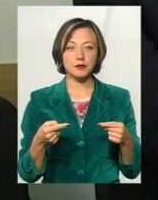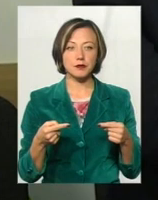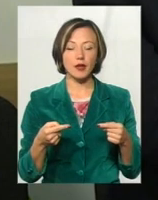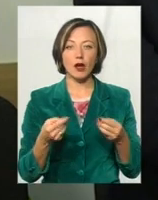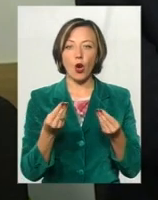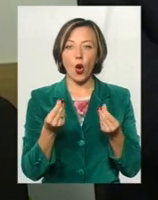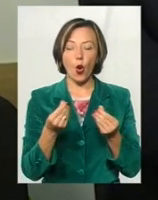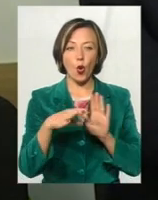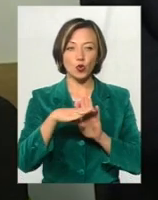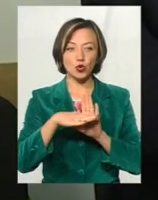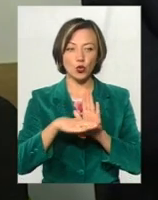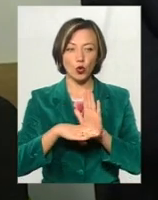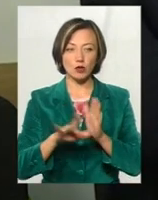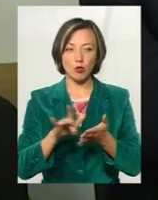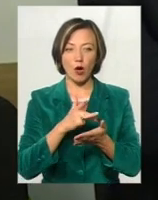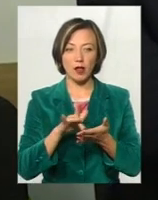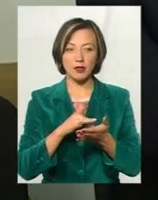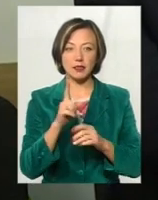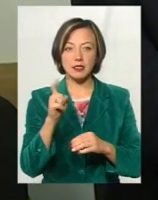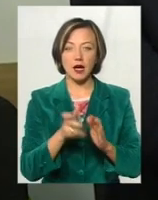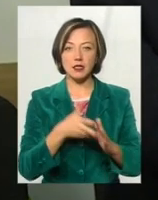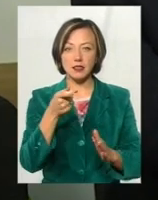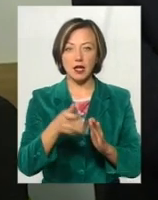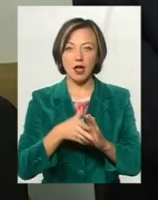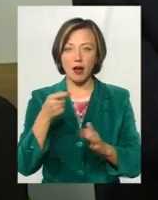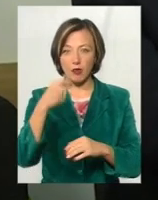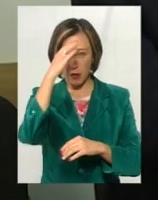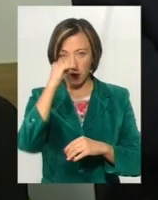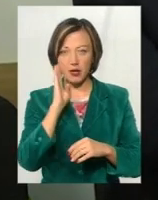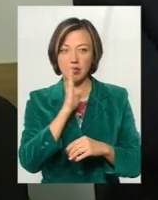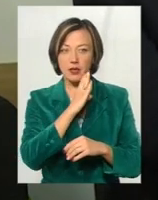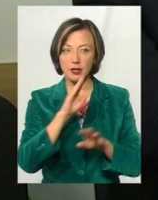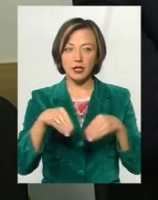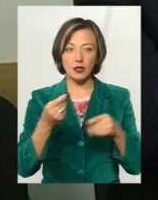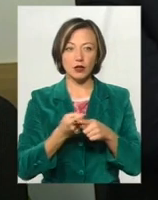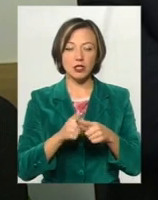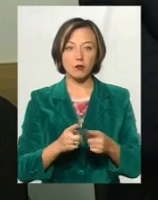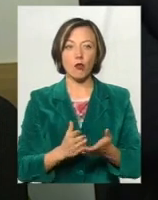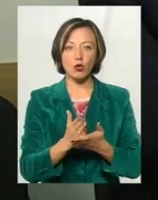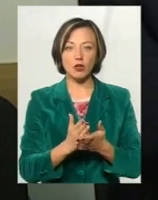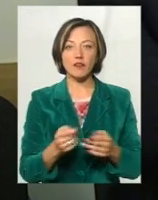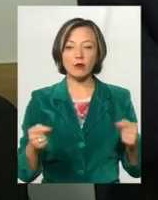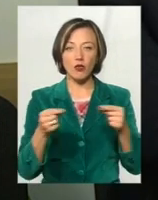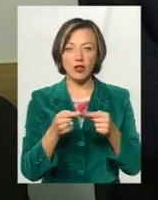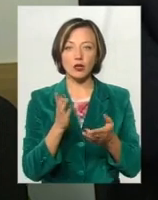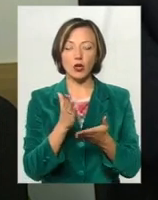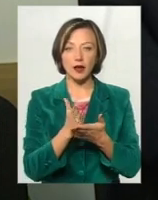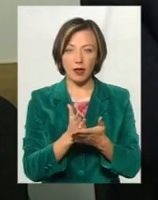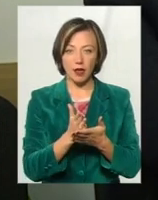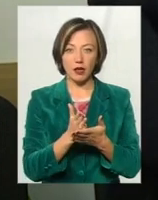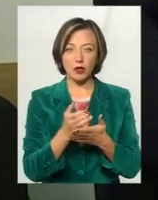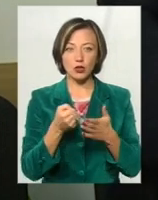кошторис бухгалтером за заявами батьків і надаються ці послуги. Відповідно, є вони там